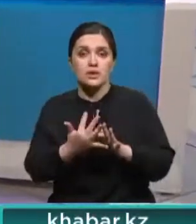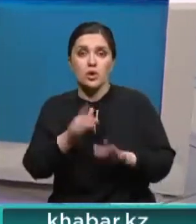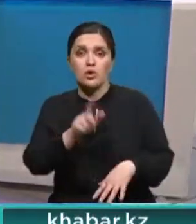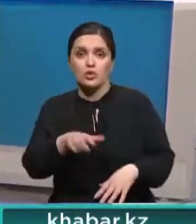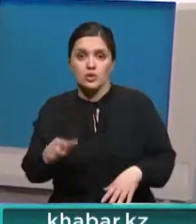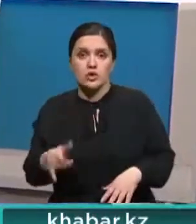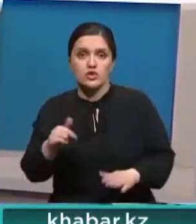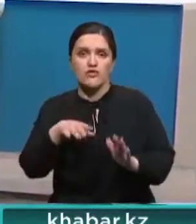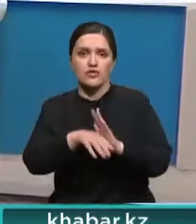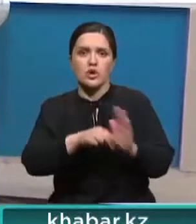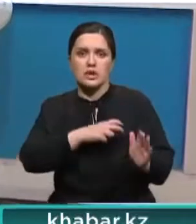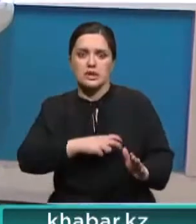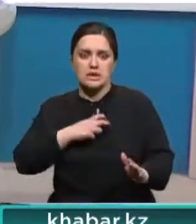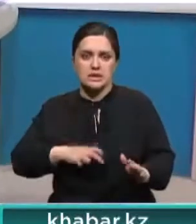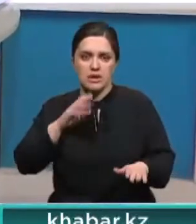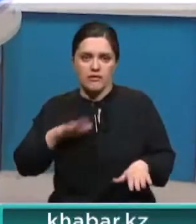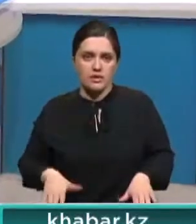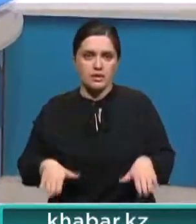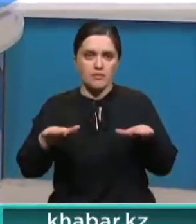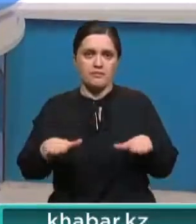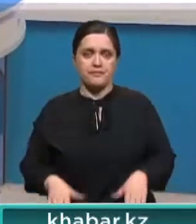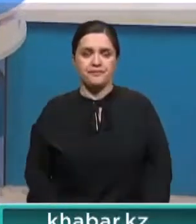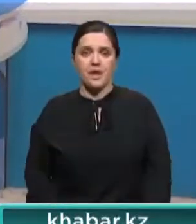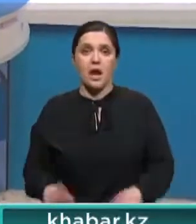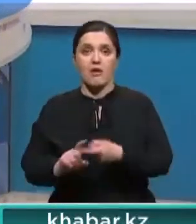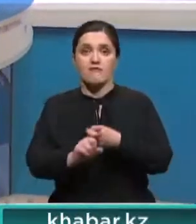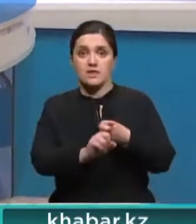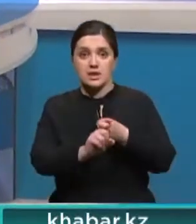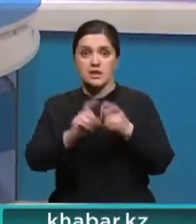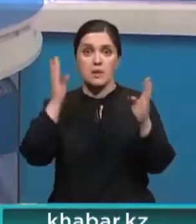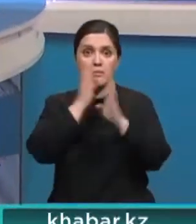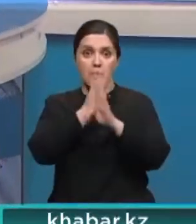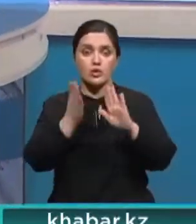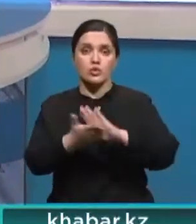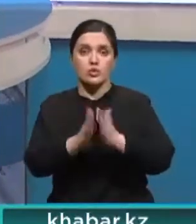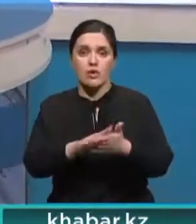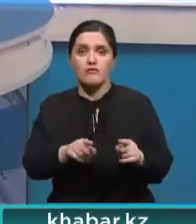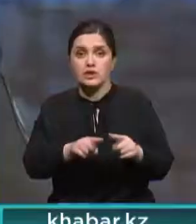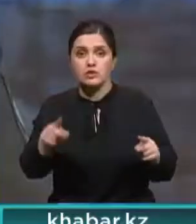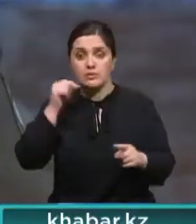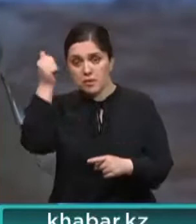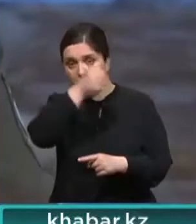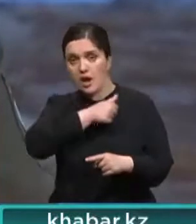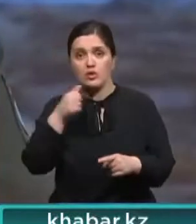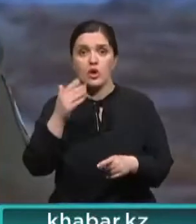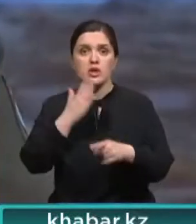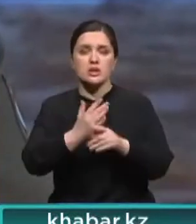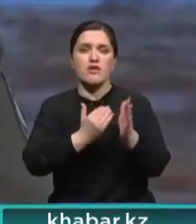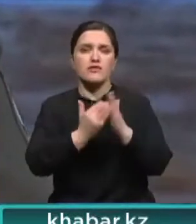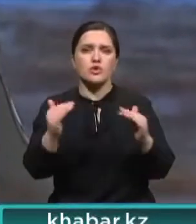людей сейчас находится в зоне подтопления. Да, в зависимости от погодных условий, в текущем году сохраняется высокий